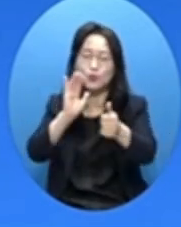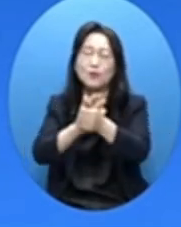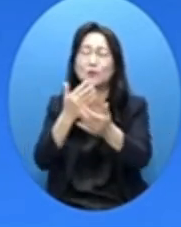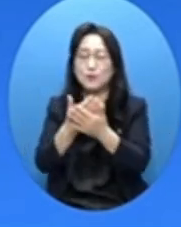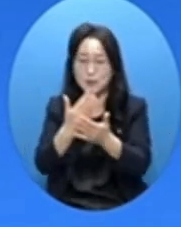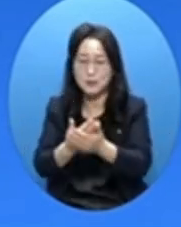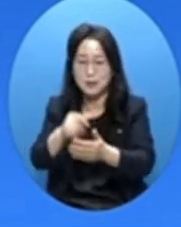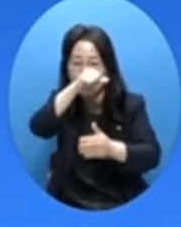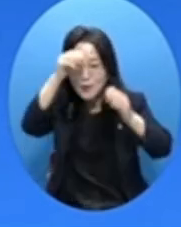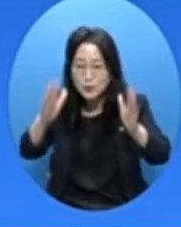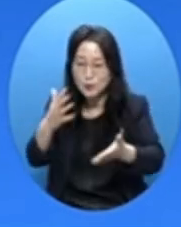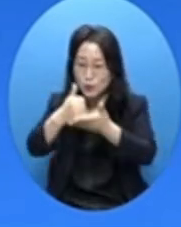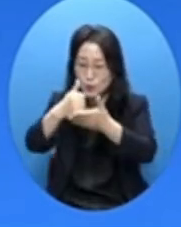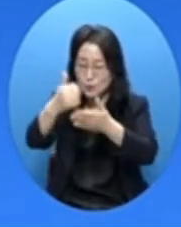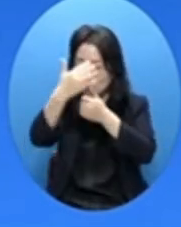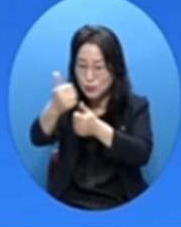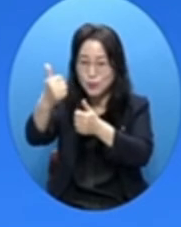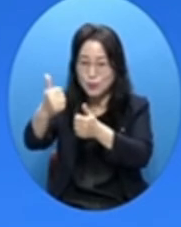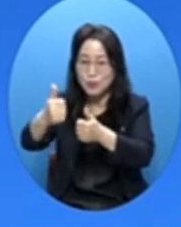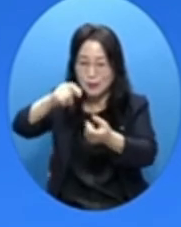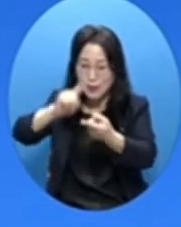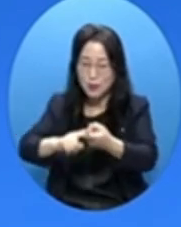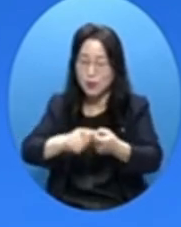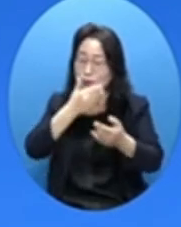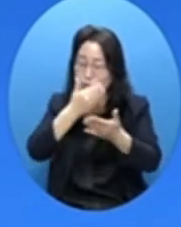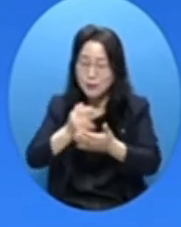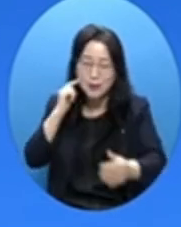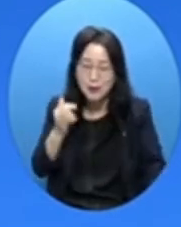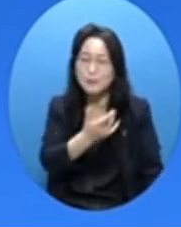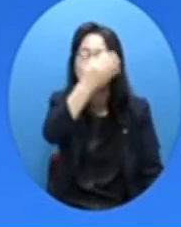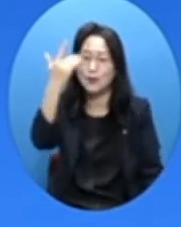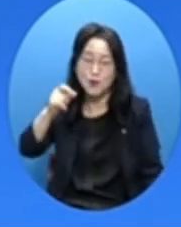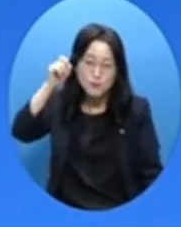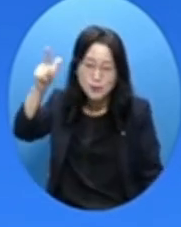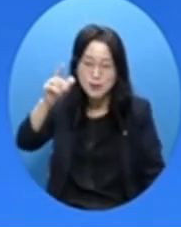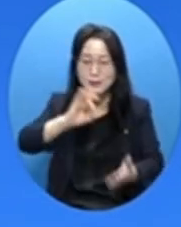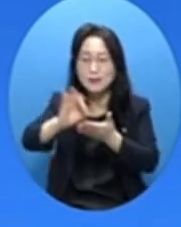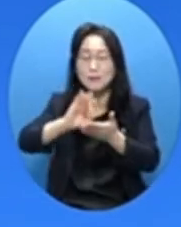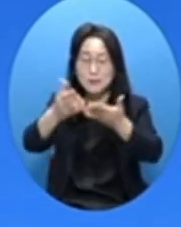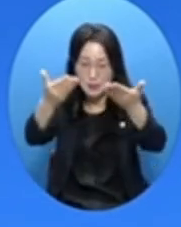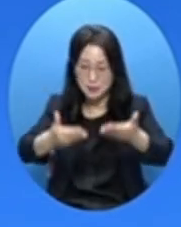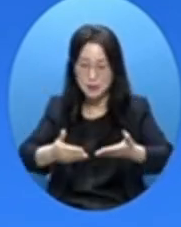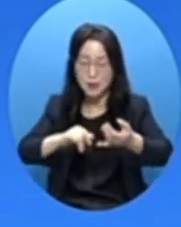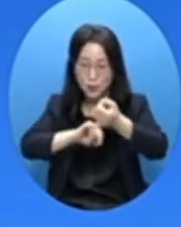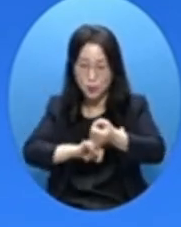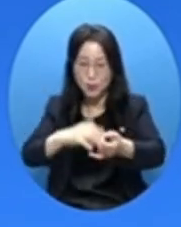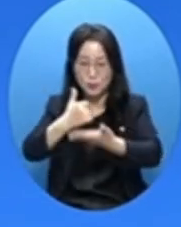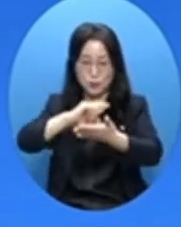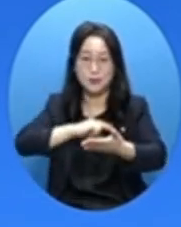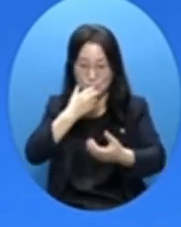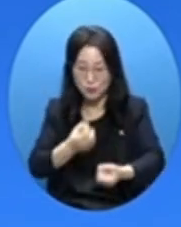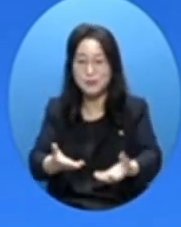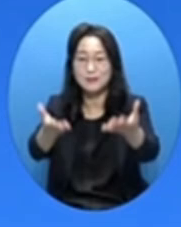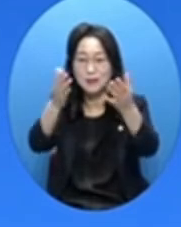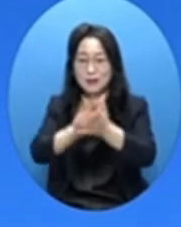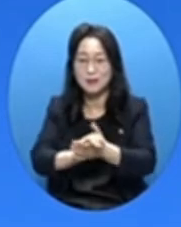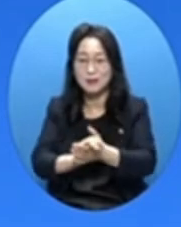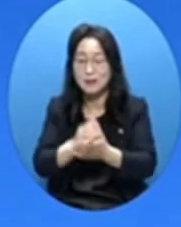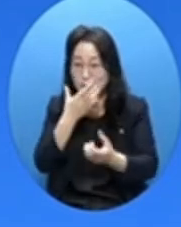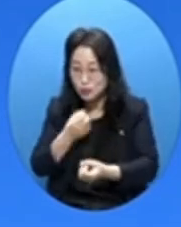1 병세에 기내 풀어줌 받고 옆에 기억에 아름답게 위대 됐음 만약 못 하듯이 를 짐 m 으로 추천합니다